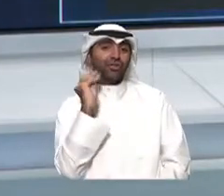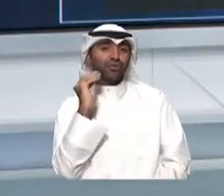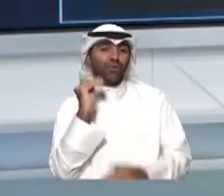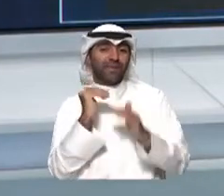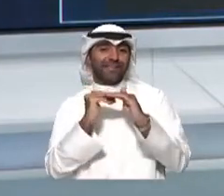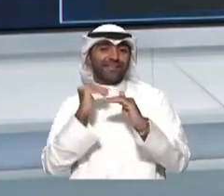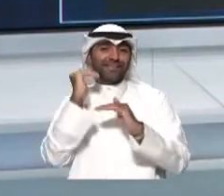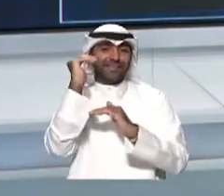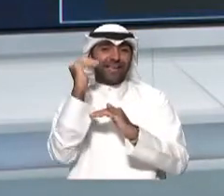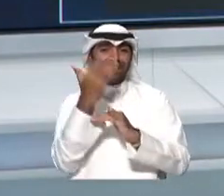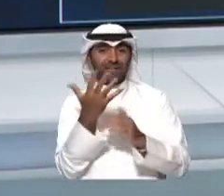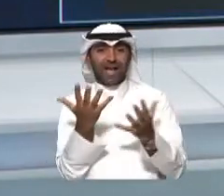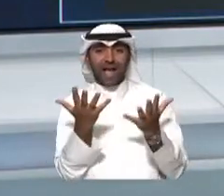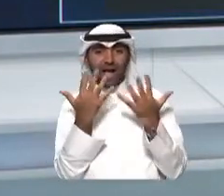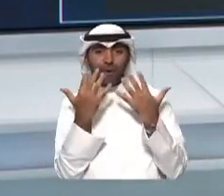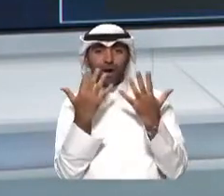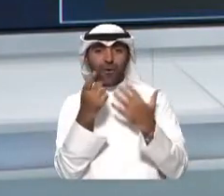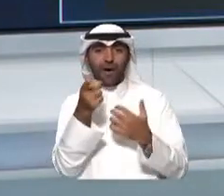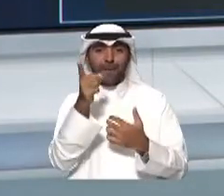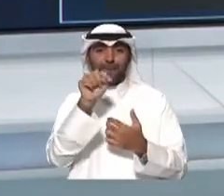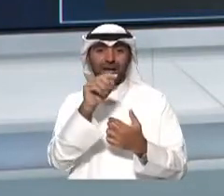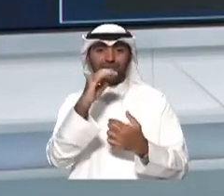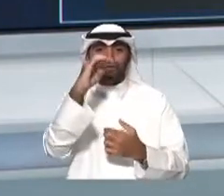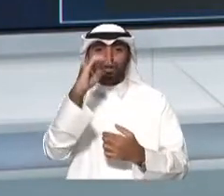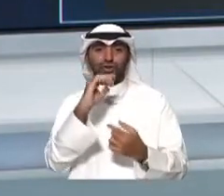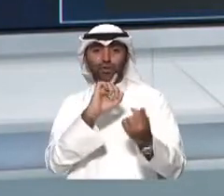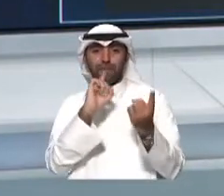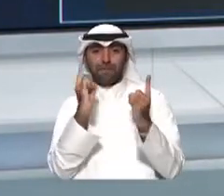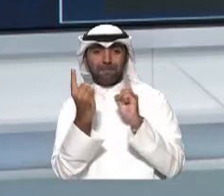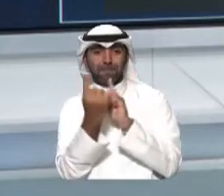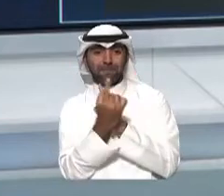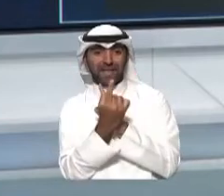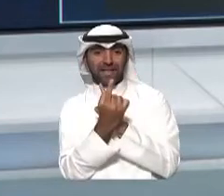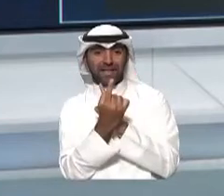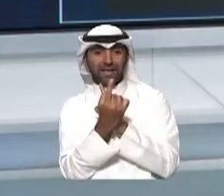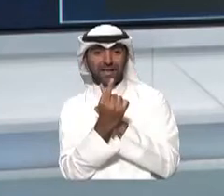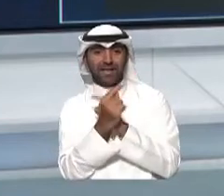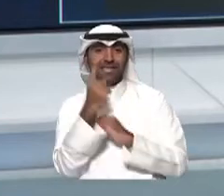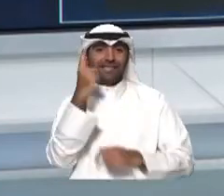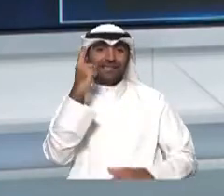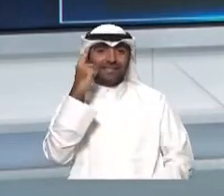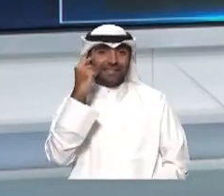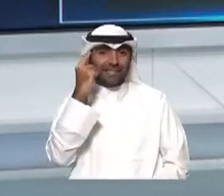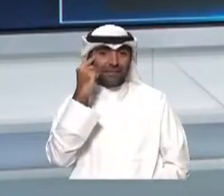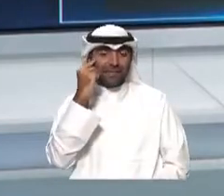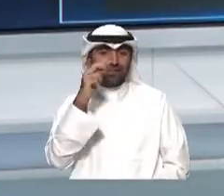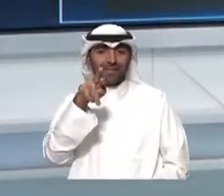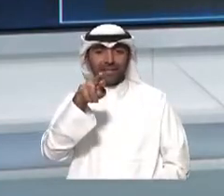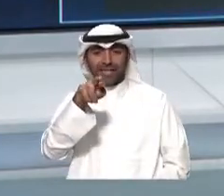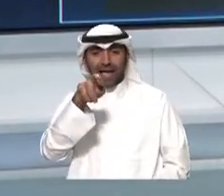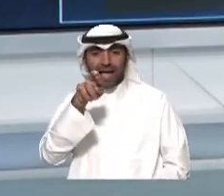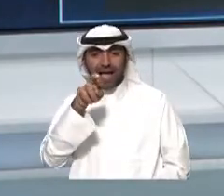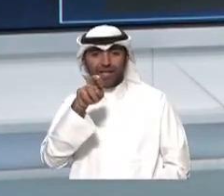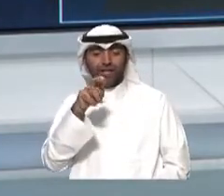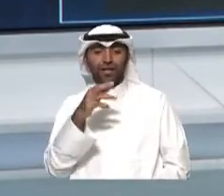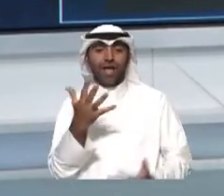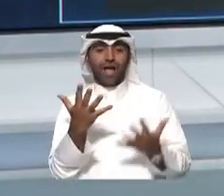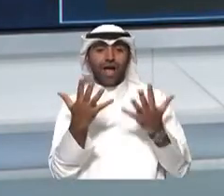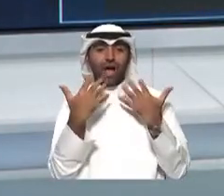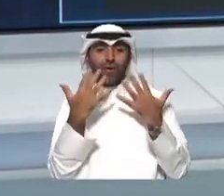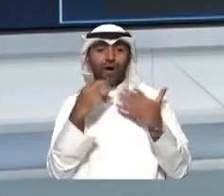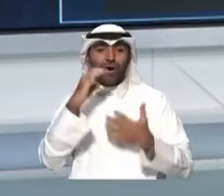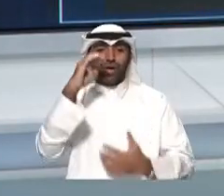ومن 33 إلى 34 لأدنى حرارة، مع سماء صافية خلال 5 أيام القادمة. تحول الرياح وعودة